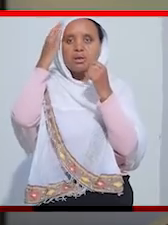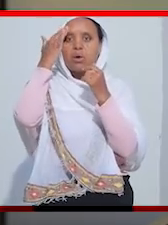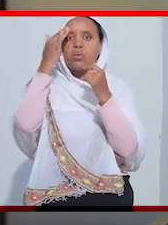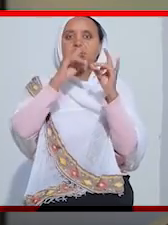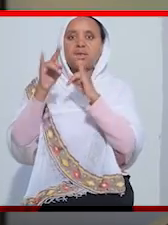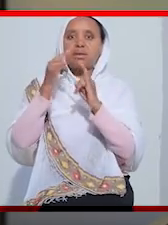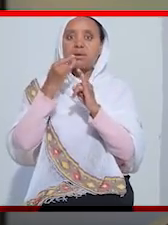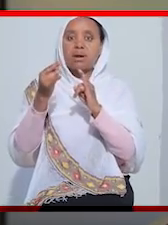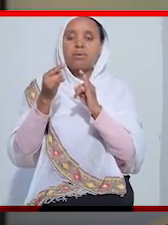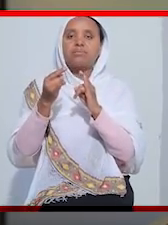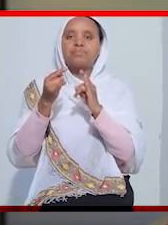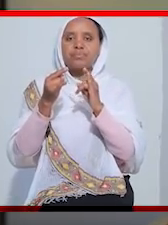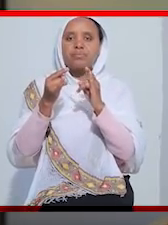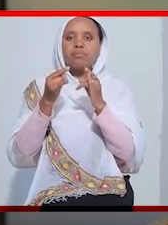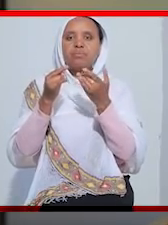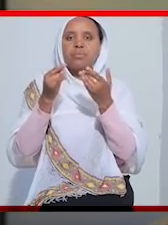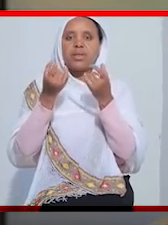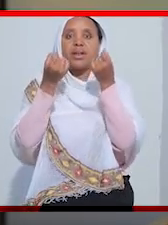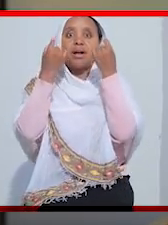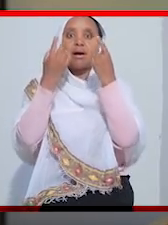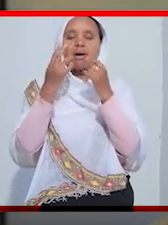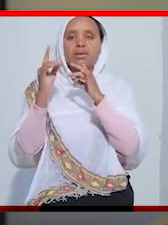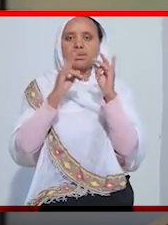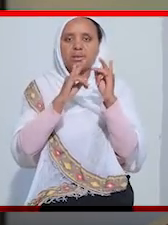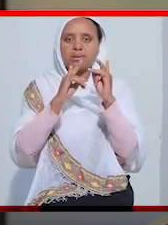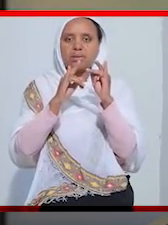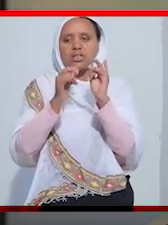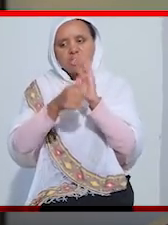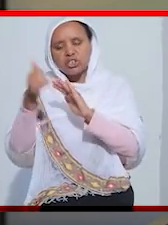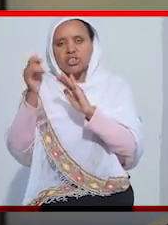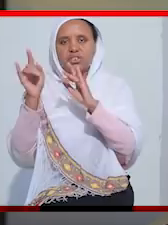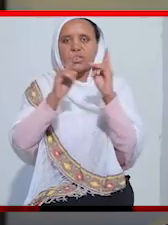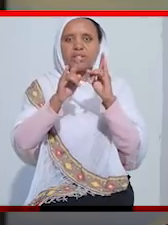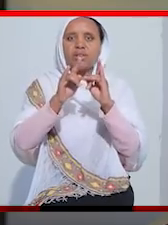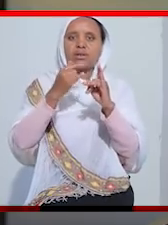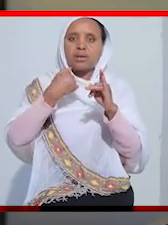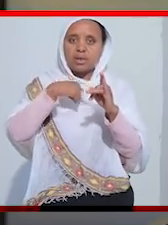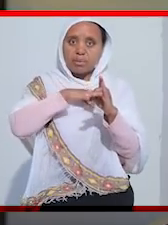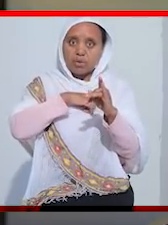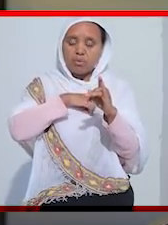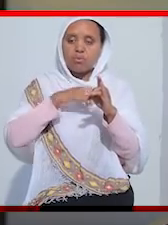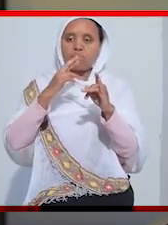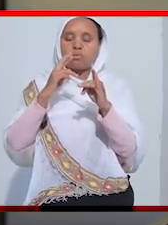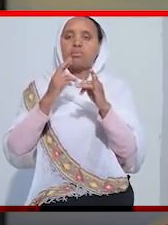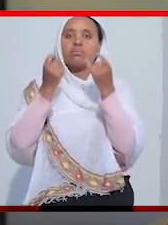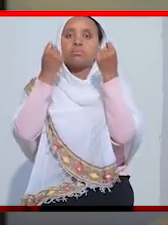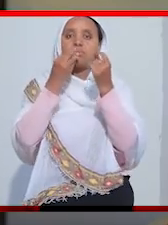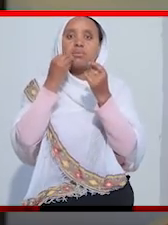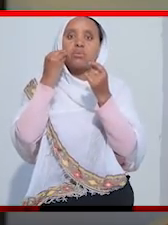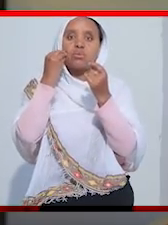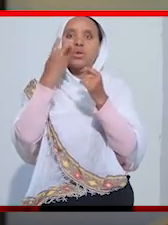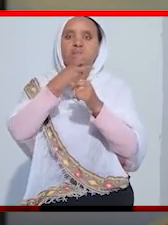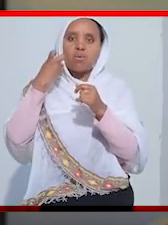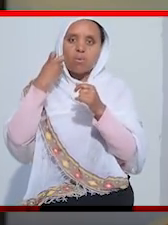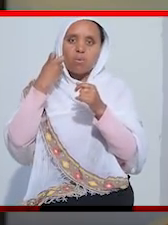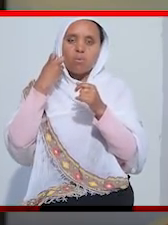ያውቅ ዘንድ ይልና ወይንቃህ፣ ይነቃ ዘንድ ወይጉየይ፣ ይሸሽ ዘንድ እምኔሁ ወይበው